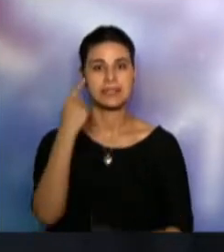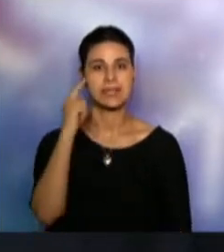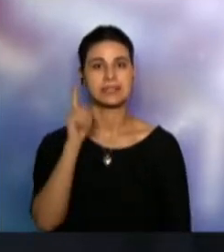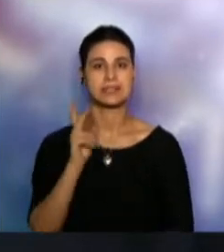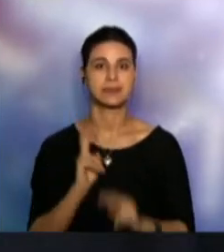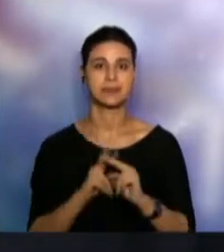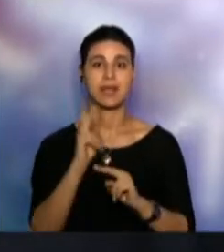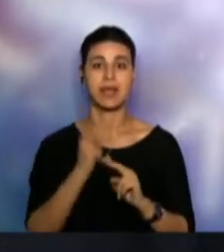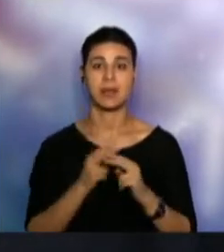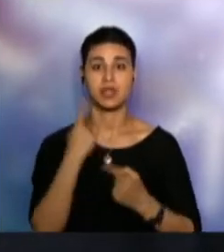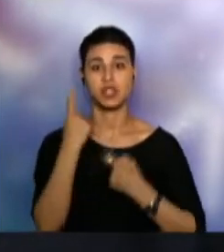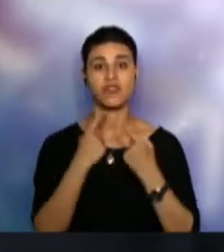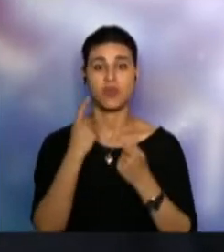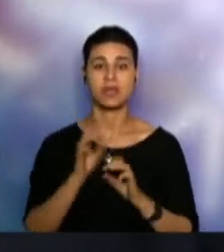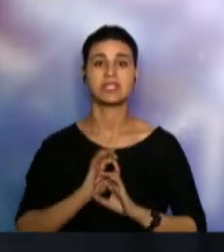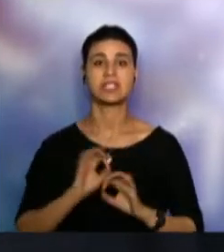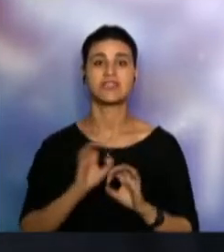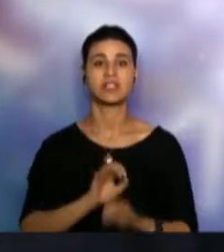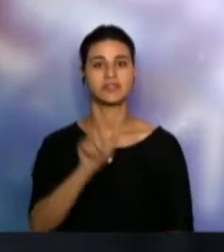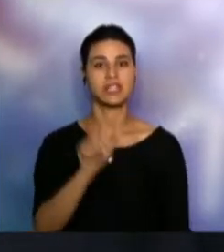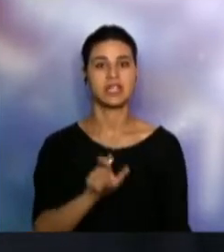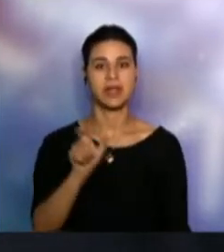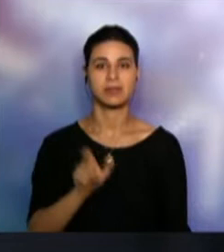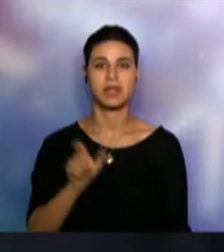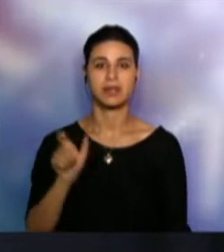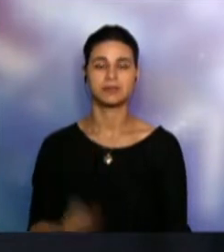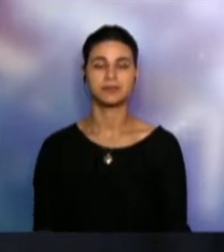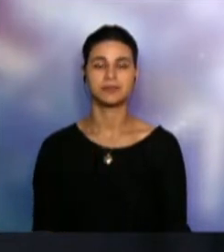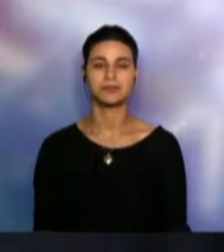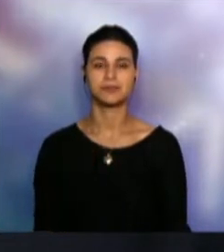ამ ინფორმაციას ვაწვდით ჩვენ საზოგადოებას.